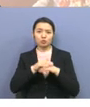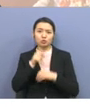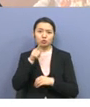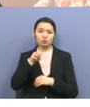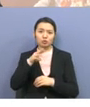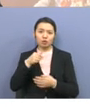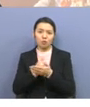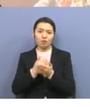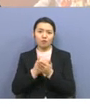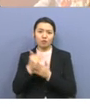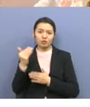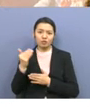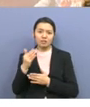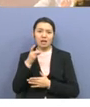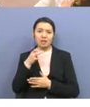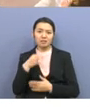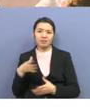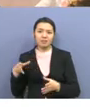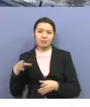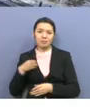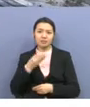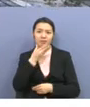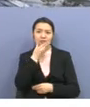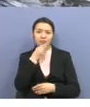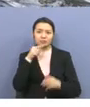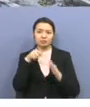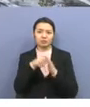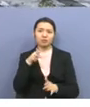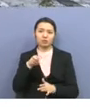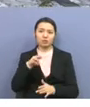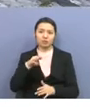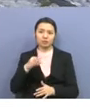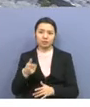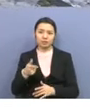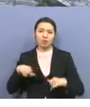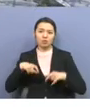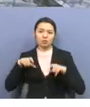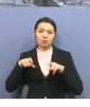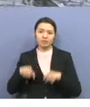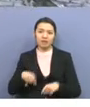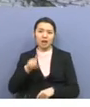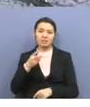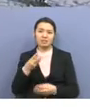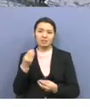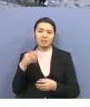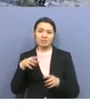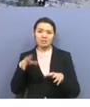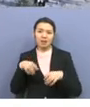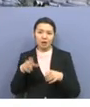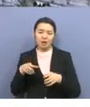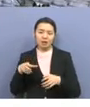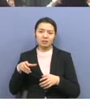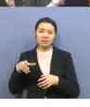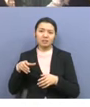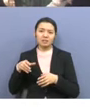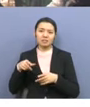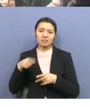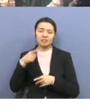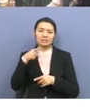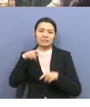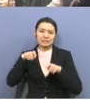теңгеден. Сантаның ордасы мен бақсылардың күркөсіне кіру 2000 теңгеден. Атқа міну мен хаски иттері жегілген шанамен сырғанау үшін